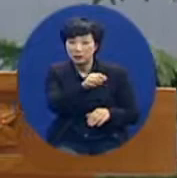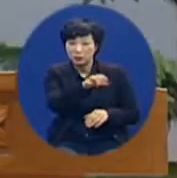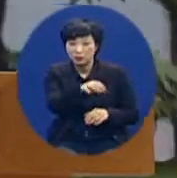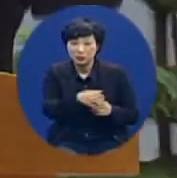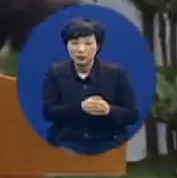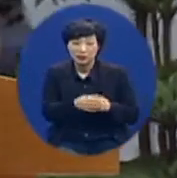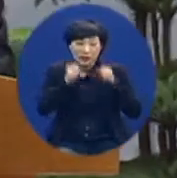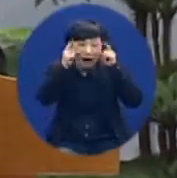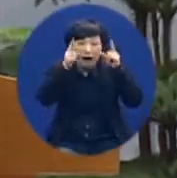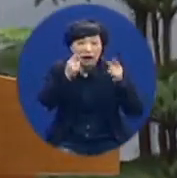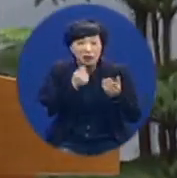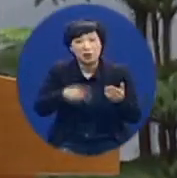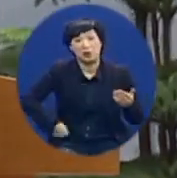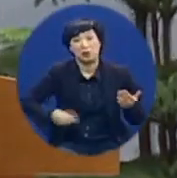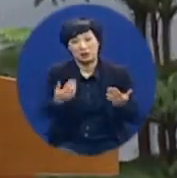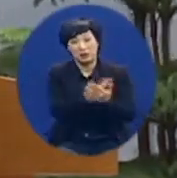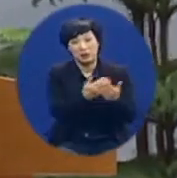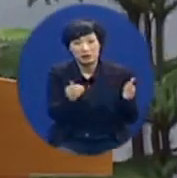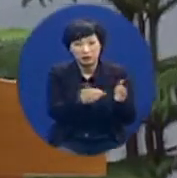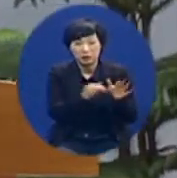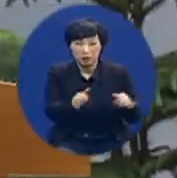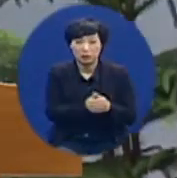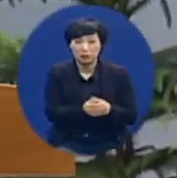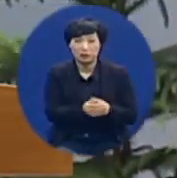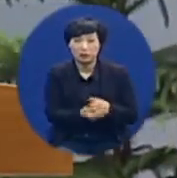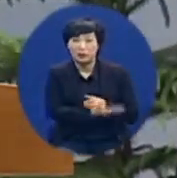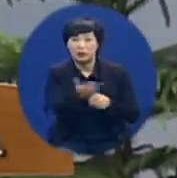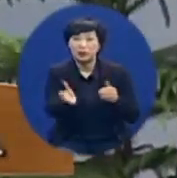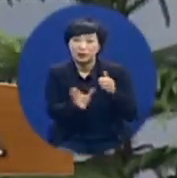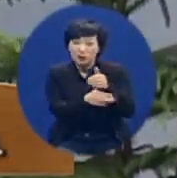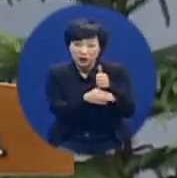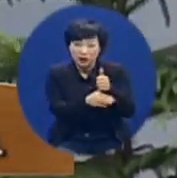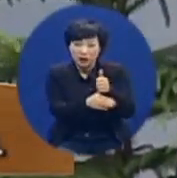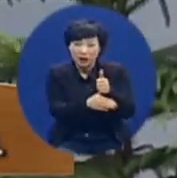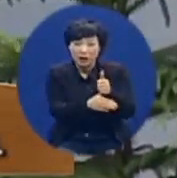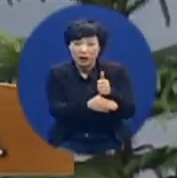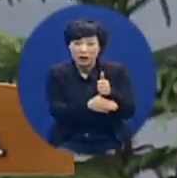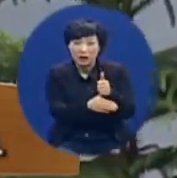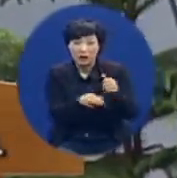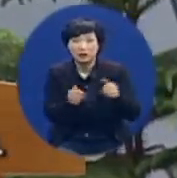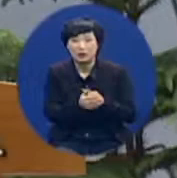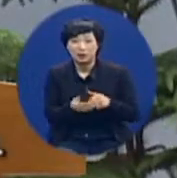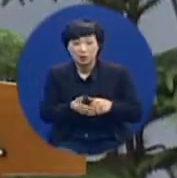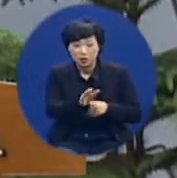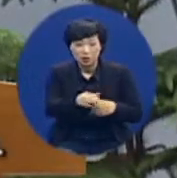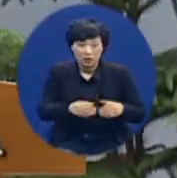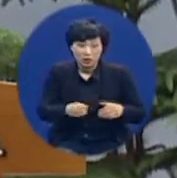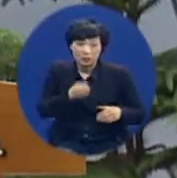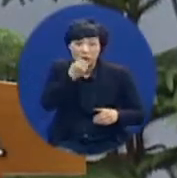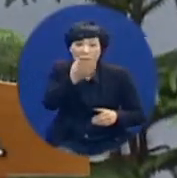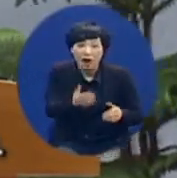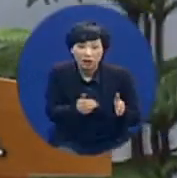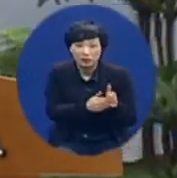깨닫고 회개하면 요나가 고기 배속에서 나왔듯이 아멘 하나님이